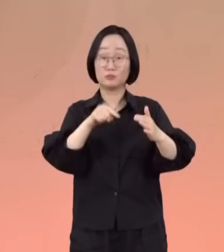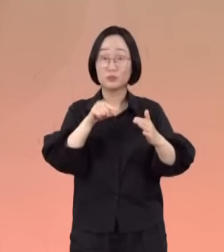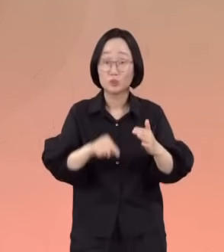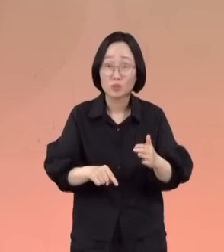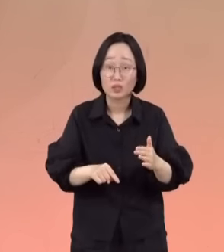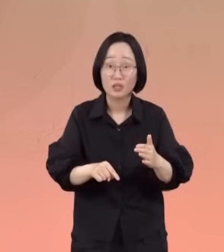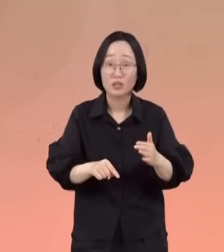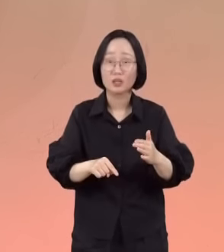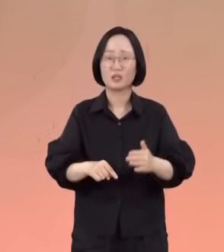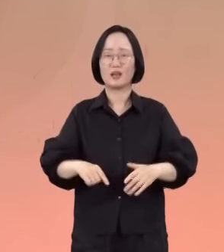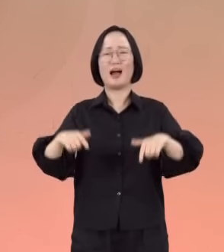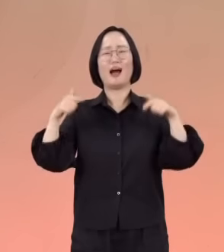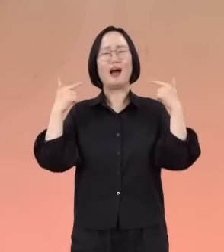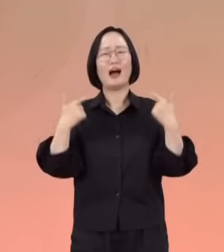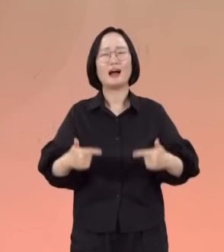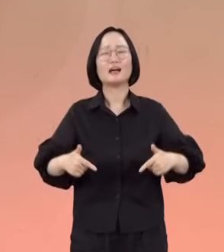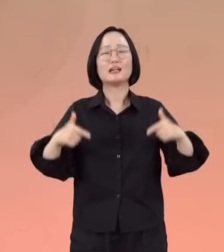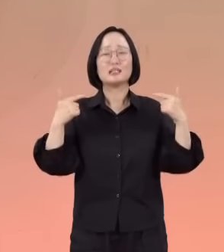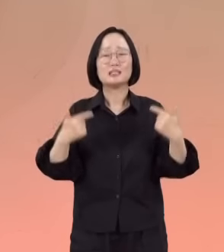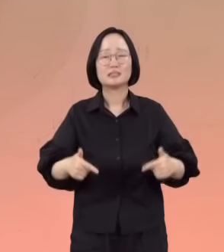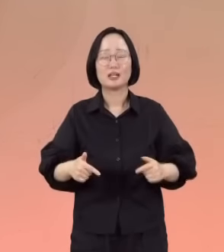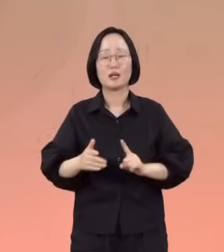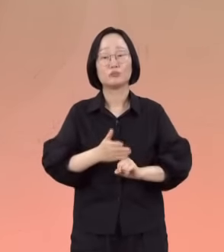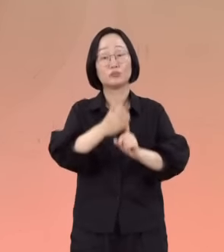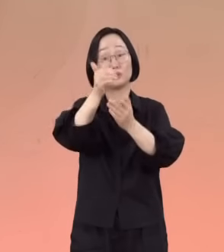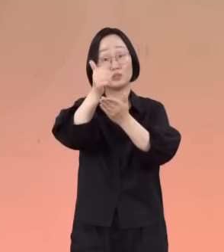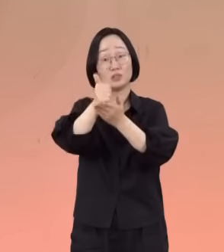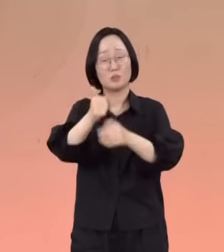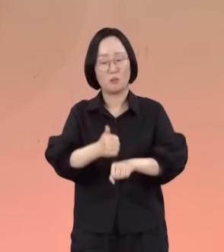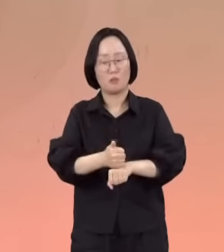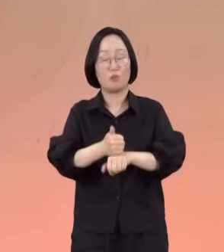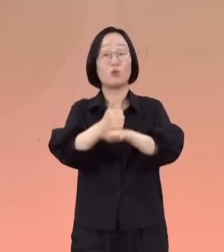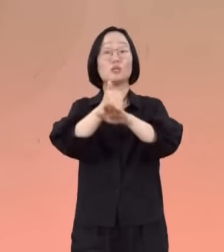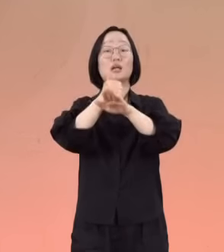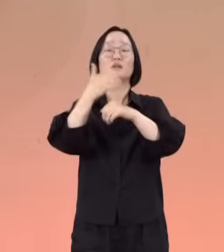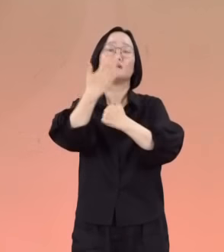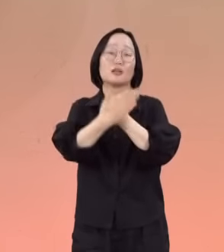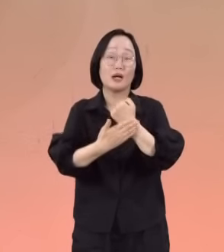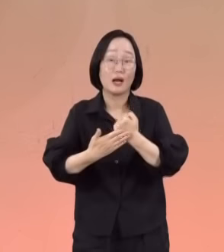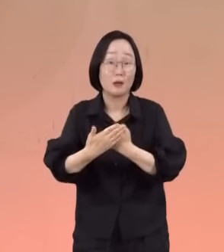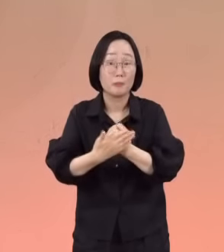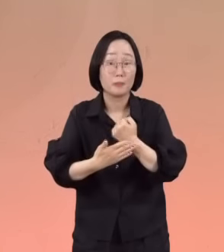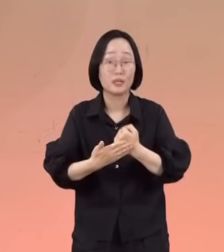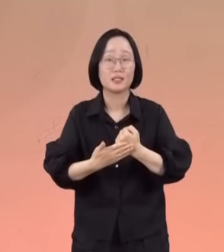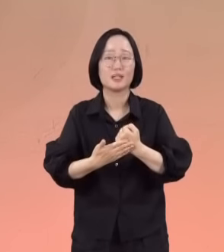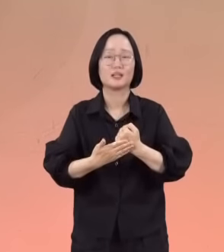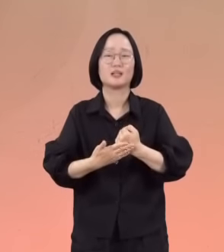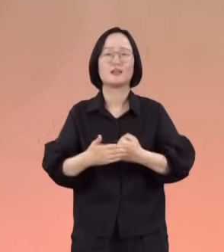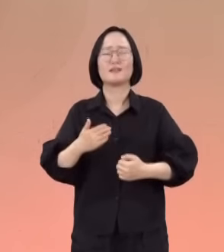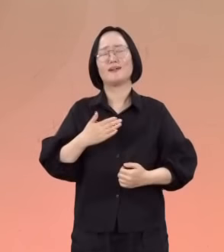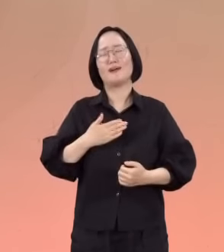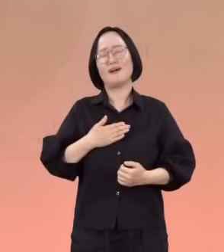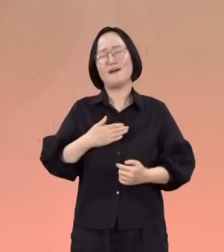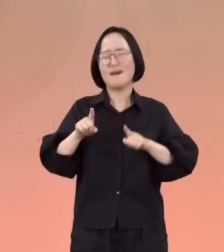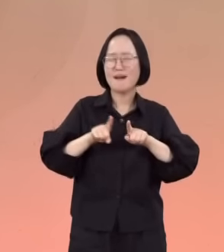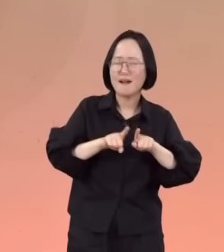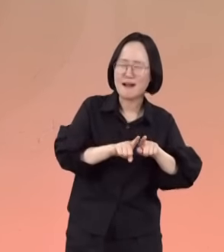마음속에는 늘 항상 불보살님의 가피가 우리와 함께